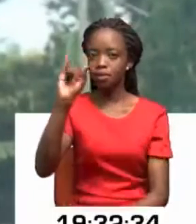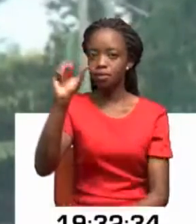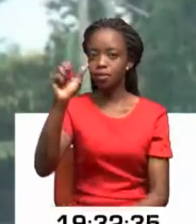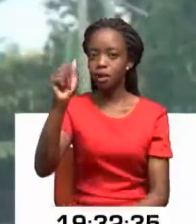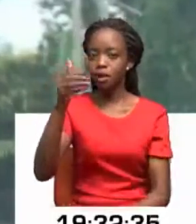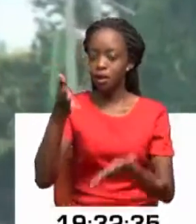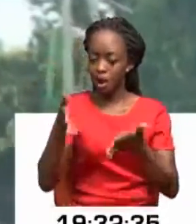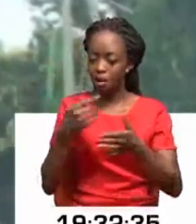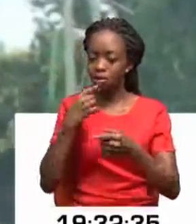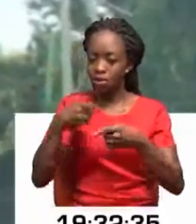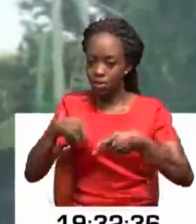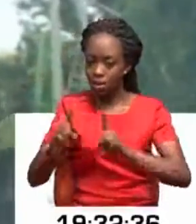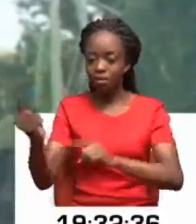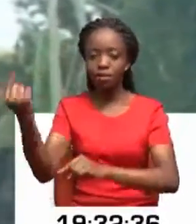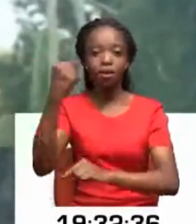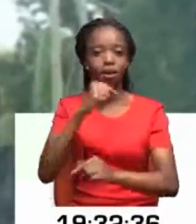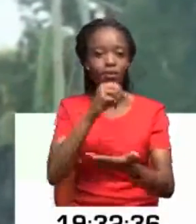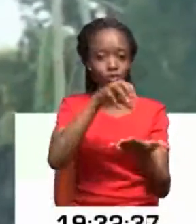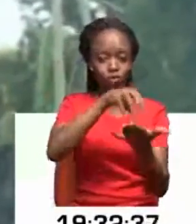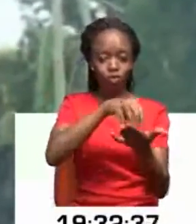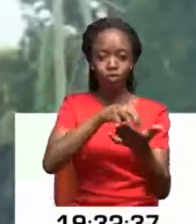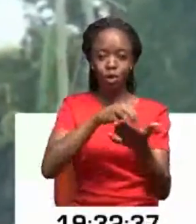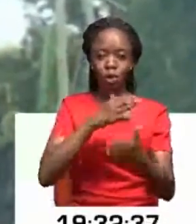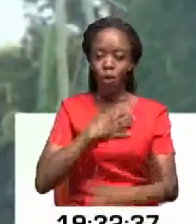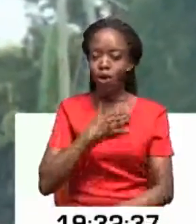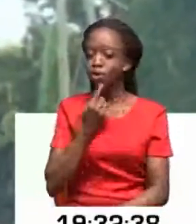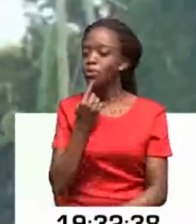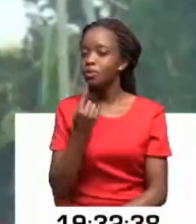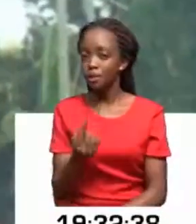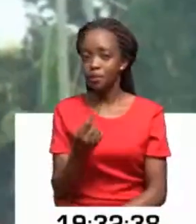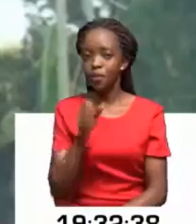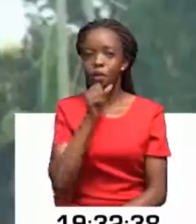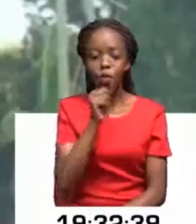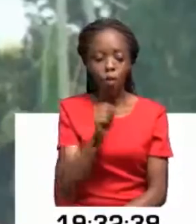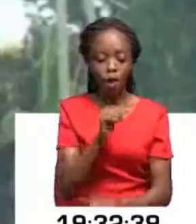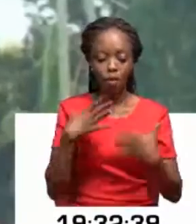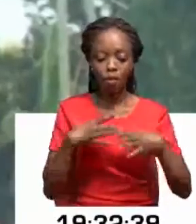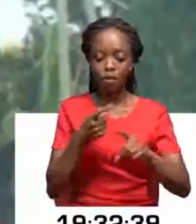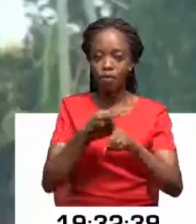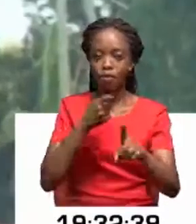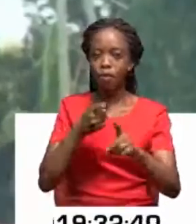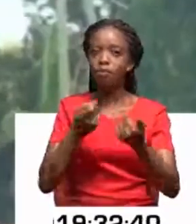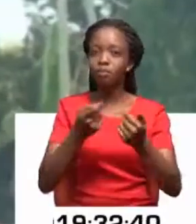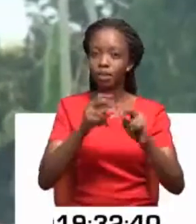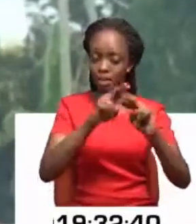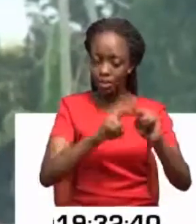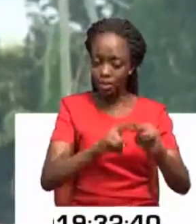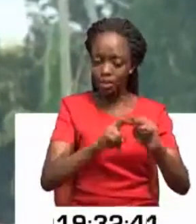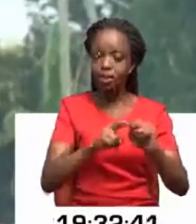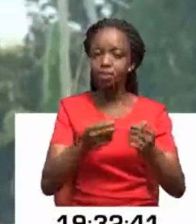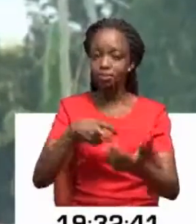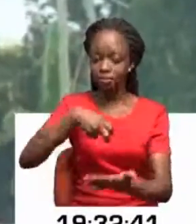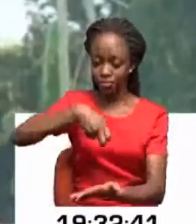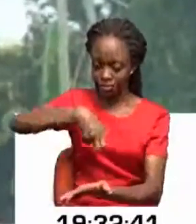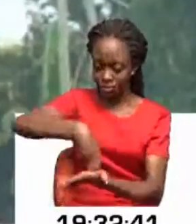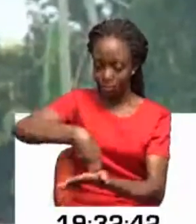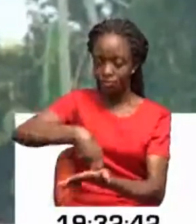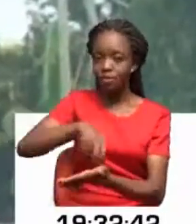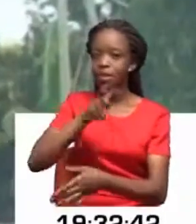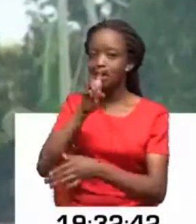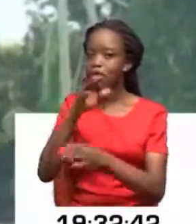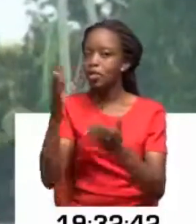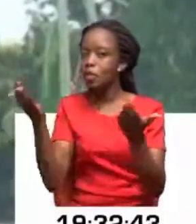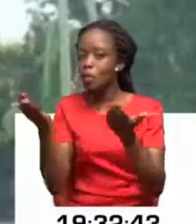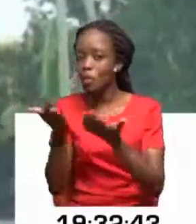wanakuja wenyewe kusimama, na mimi nataka niseme namna hii. Wazee kutoka milimani tulikaa chini tukapiga makoti na tukaona mahali wingu